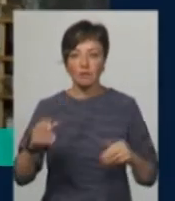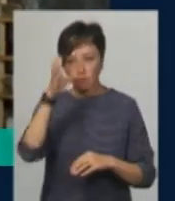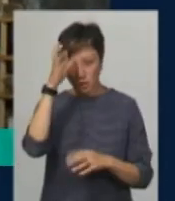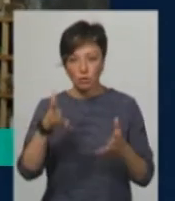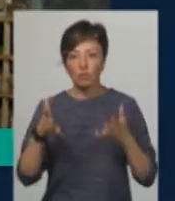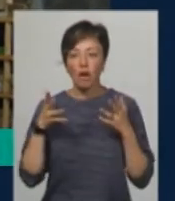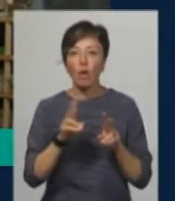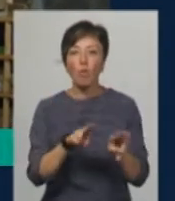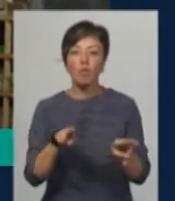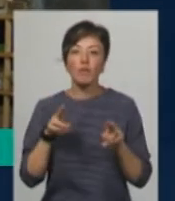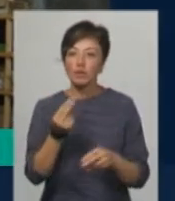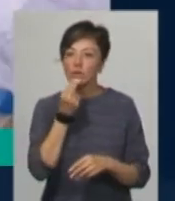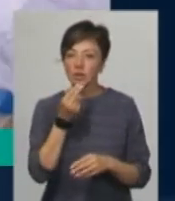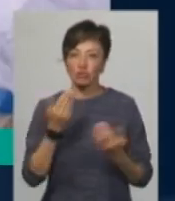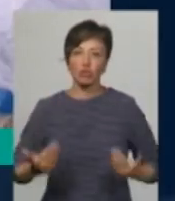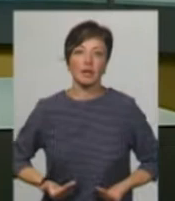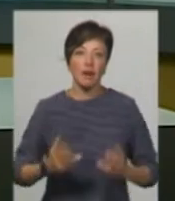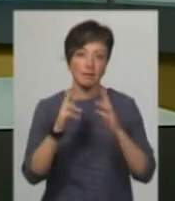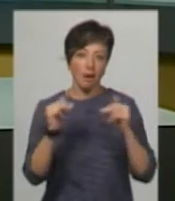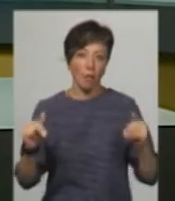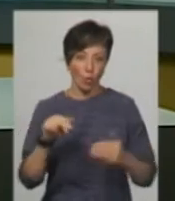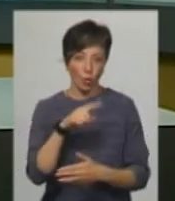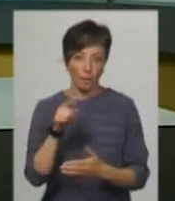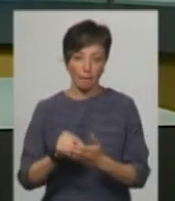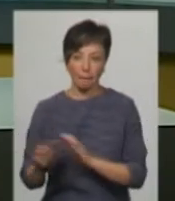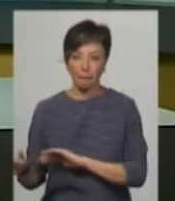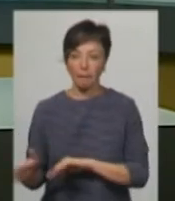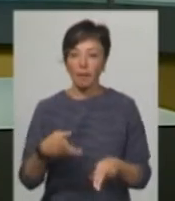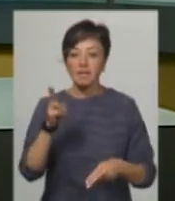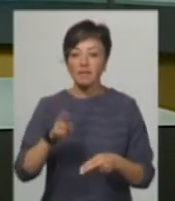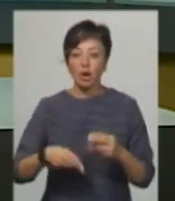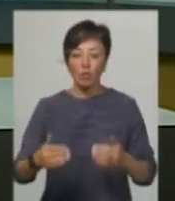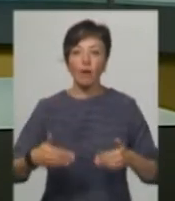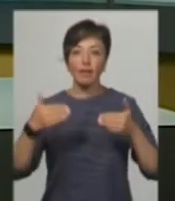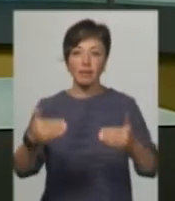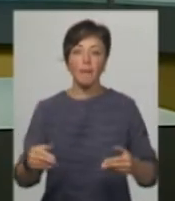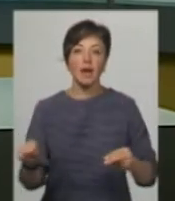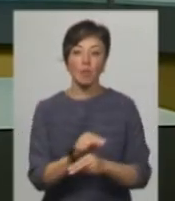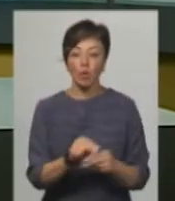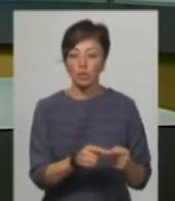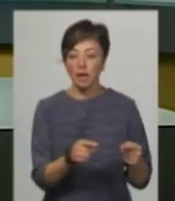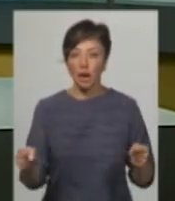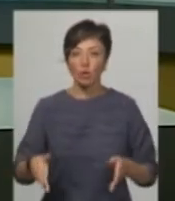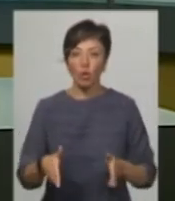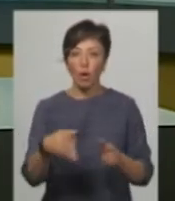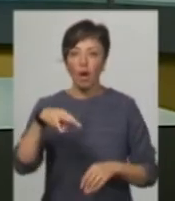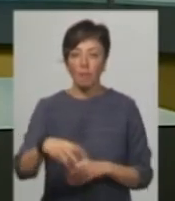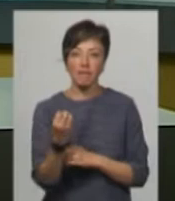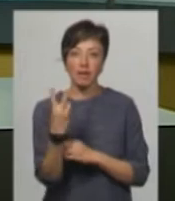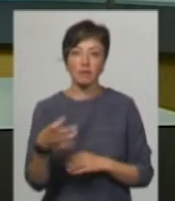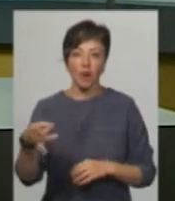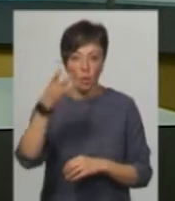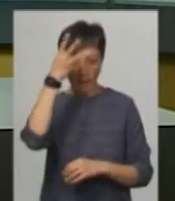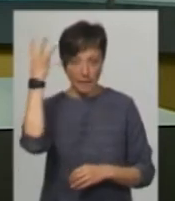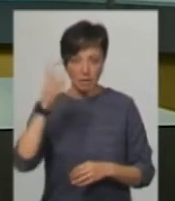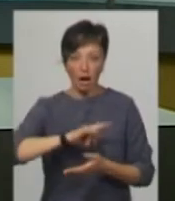полювали та чим харчувалися жителі замку. На завершальному етапі ремонту ділянка дороги М-12 в районі